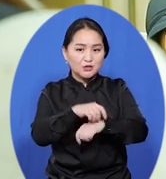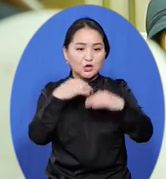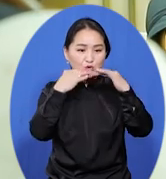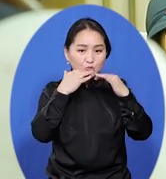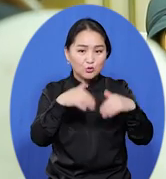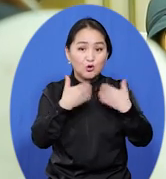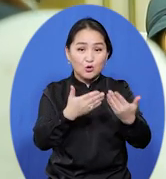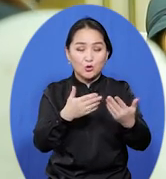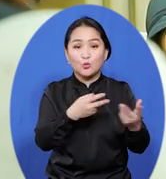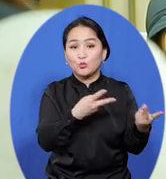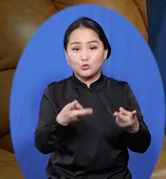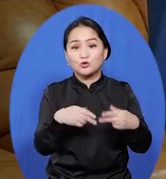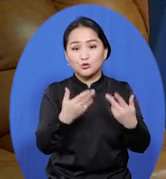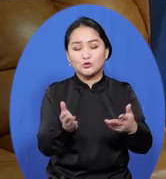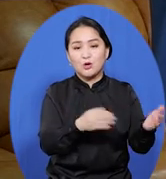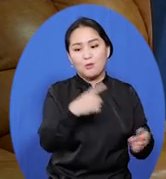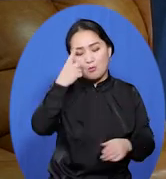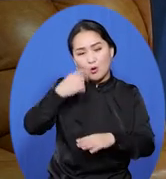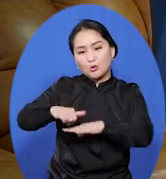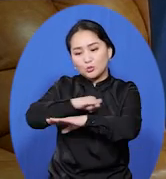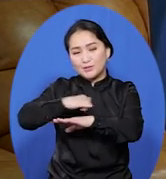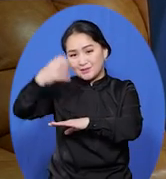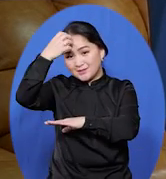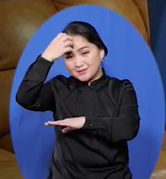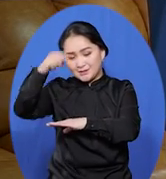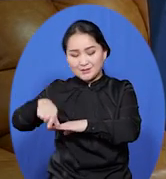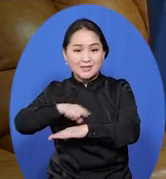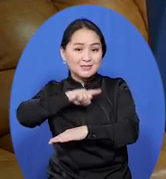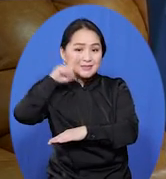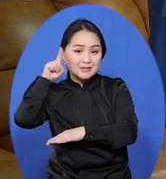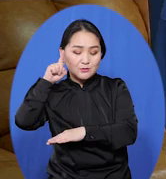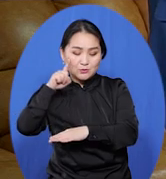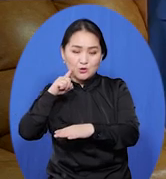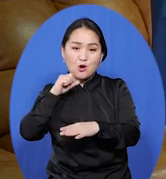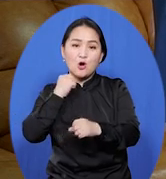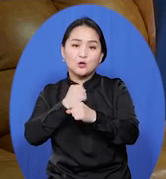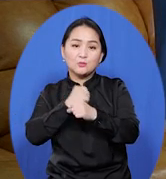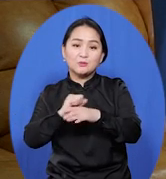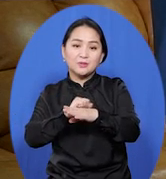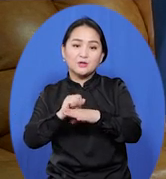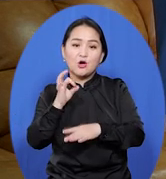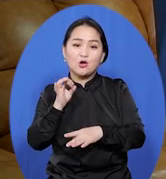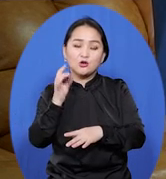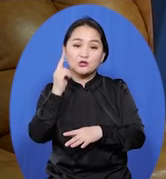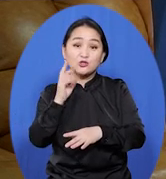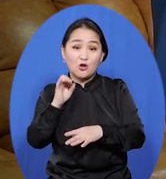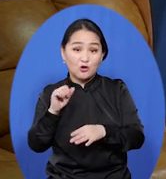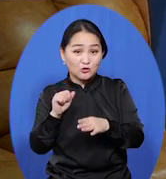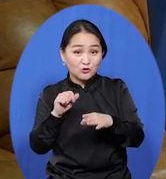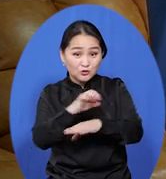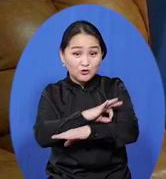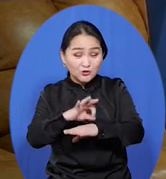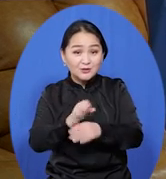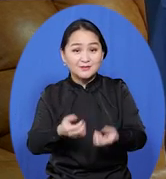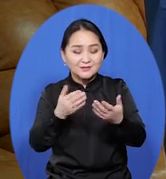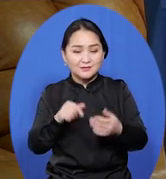мэдэг хүргээд ажиллаж байна. За мөн Монгол Улсын засгийн газраас энэ жил залуучуудыг хөдөлмөрт бэлтгэх оролцоо төсөл хэрэгжүүлж байгаа орондоо яа таагүй мэдж байгаа